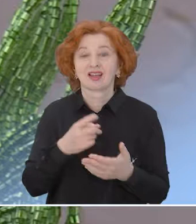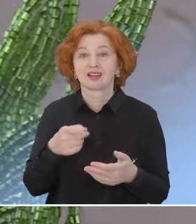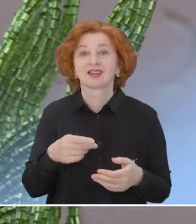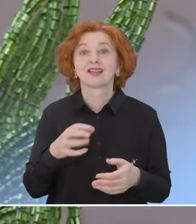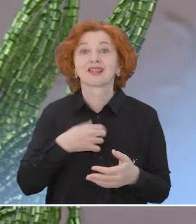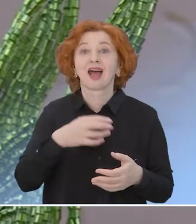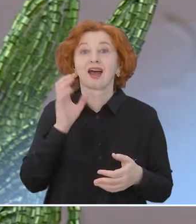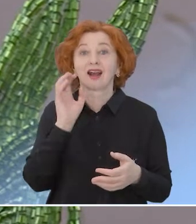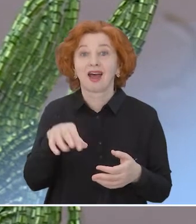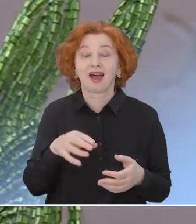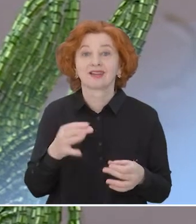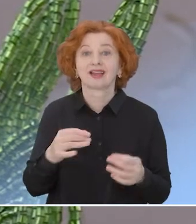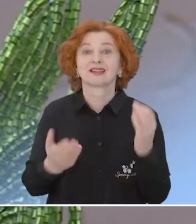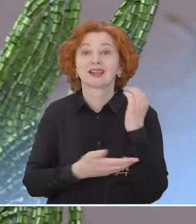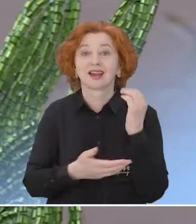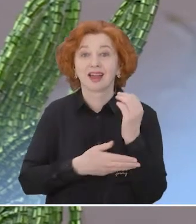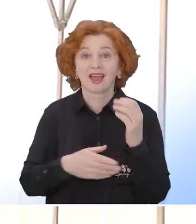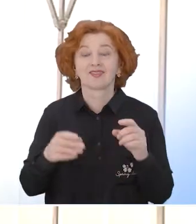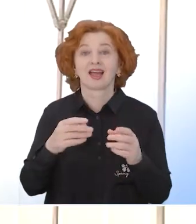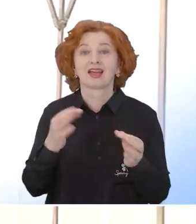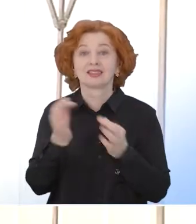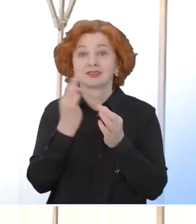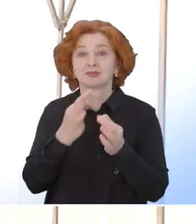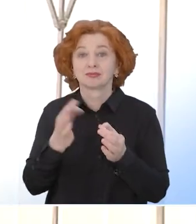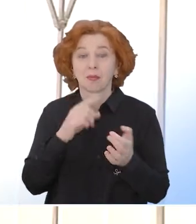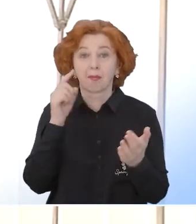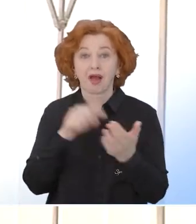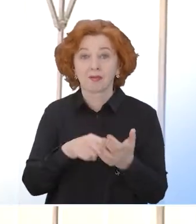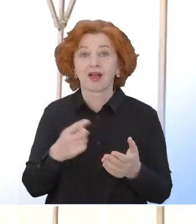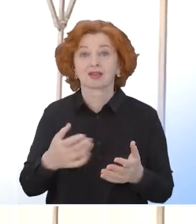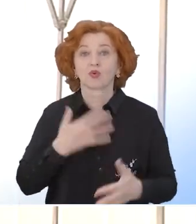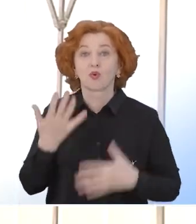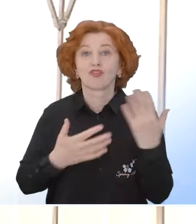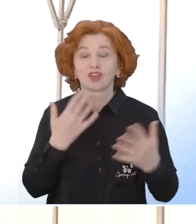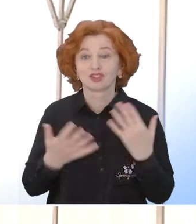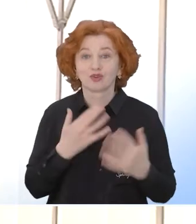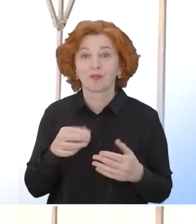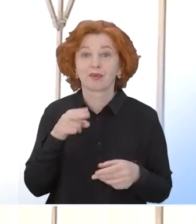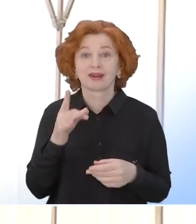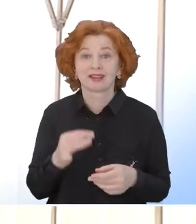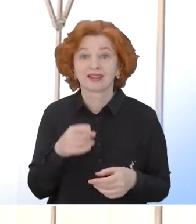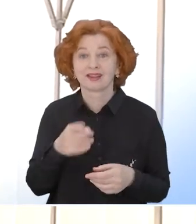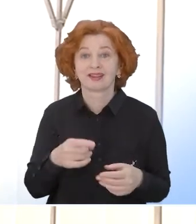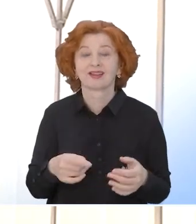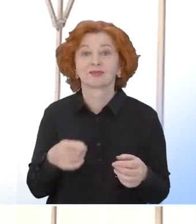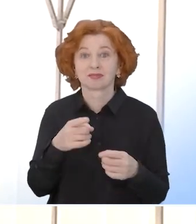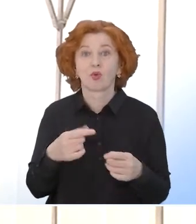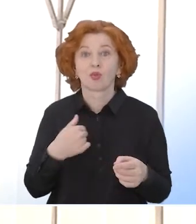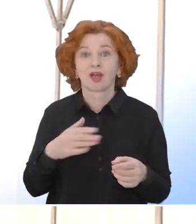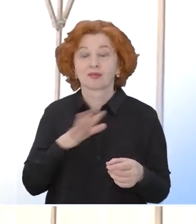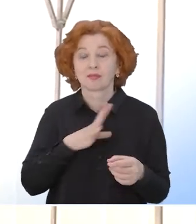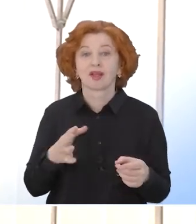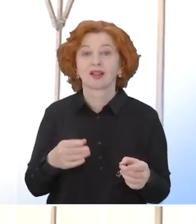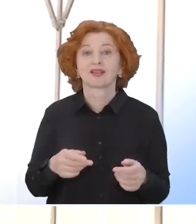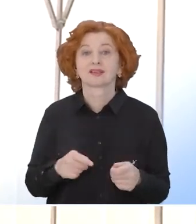своих героев. Начала с цветов и деревьев из бисера. Потом попала в клуб увлеченных. При местной